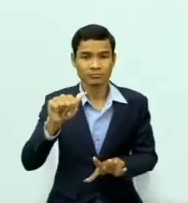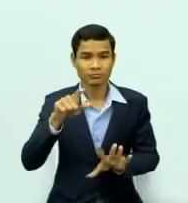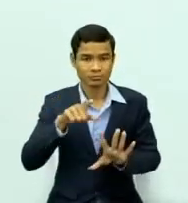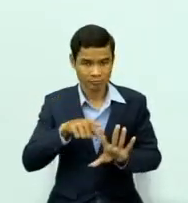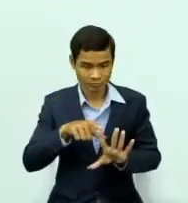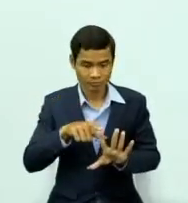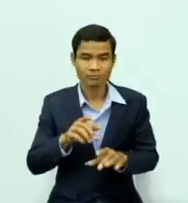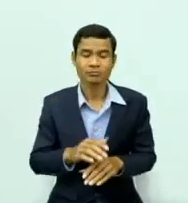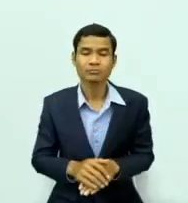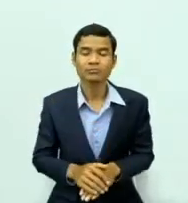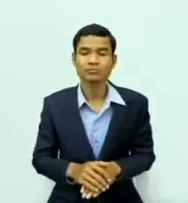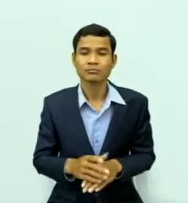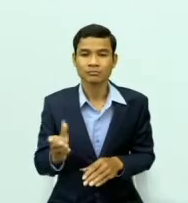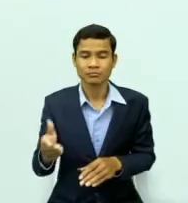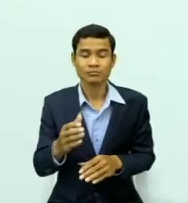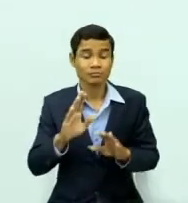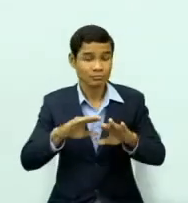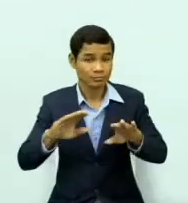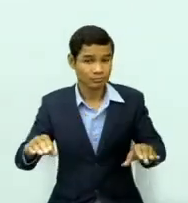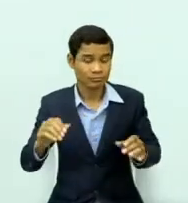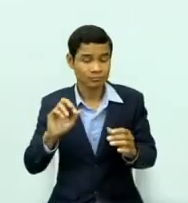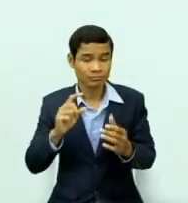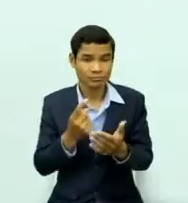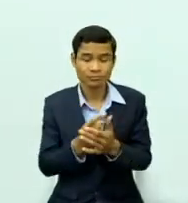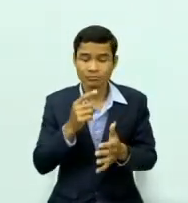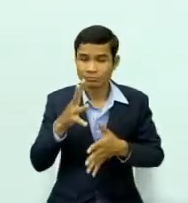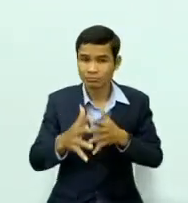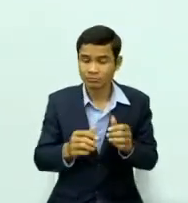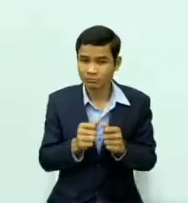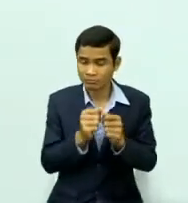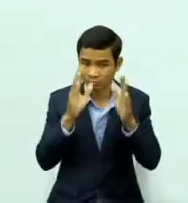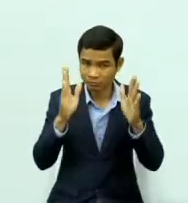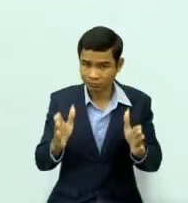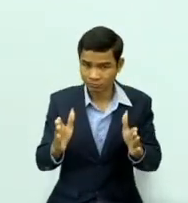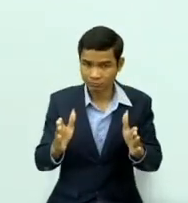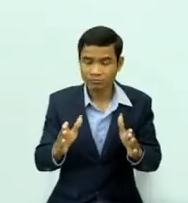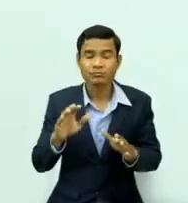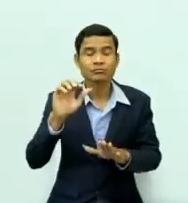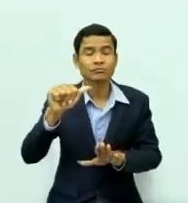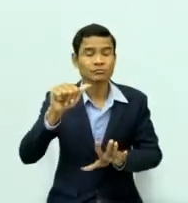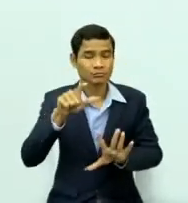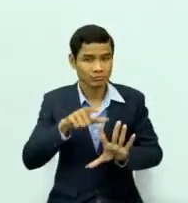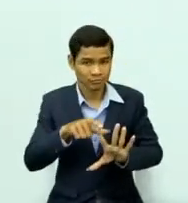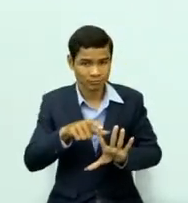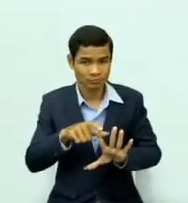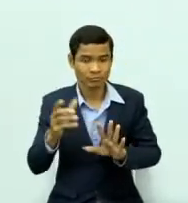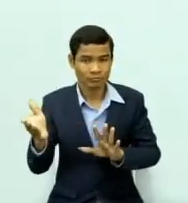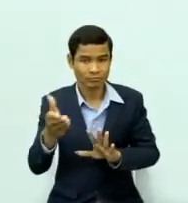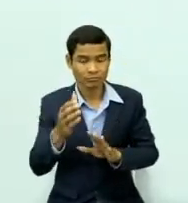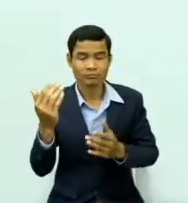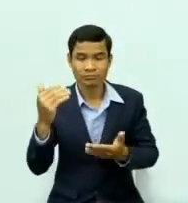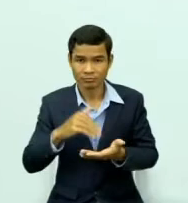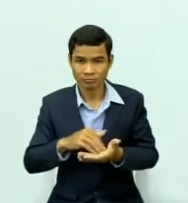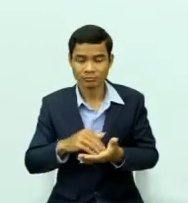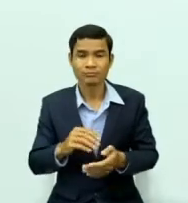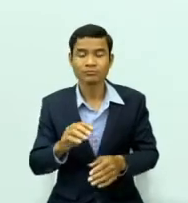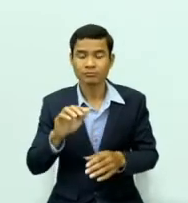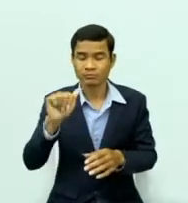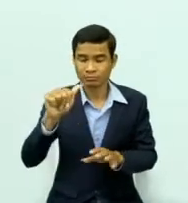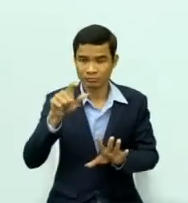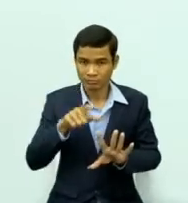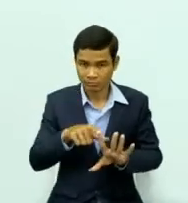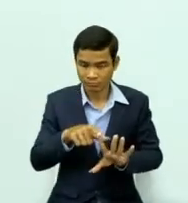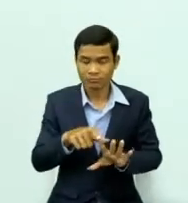nhỏ. Chà con tặng ăn khánh cho rôm tha cho buổi này kêu con ná nhỏ. Ta chính tham đồng tiết